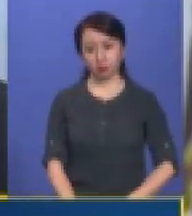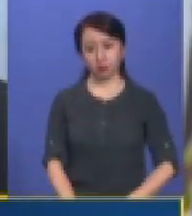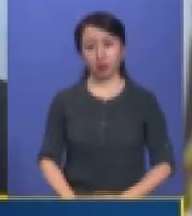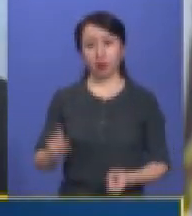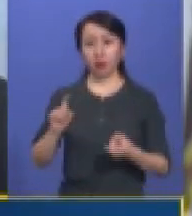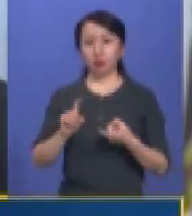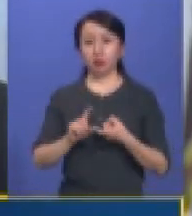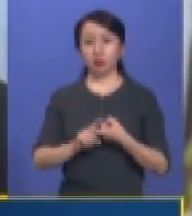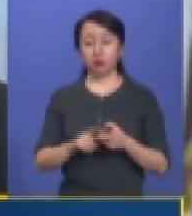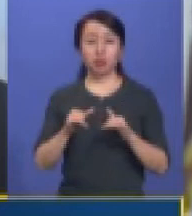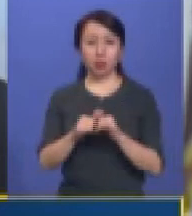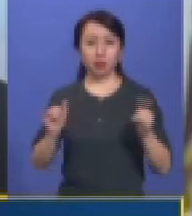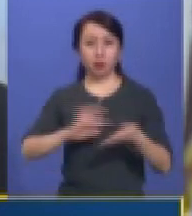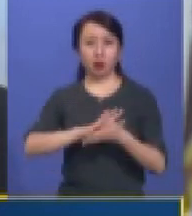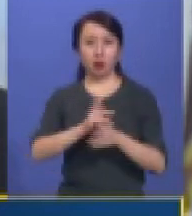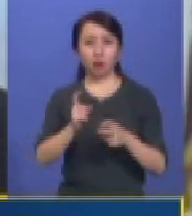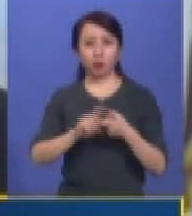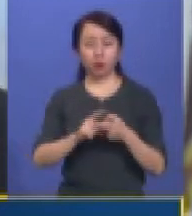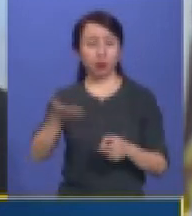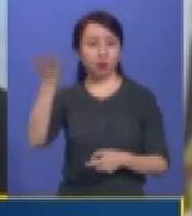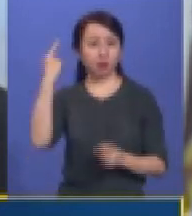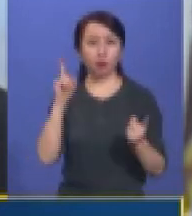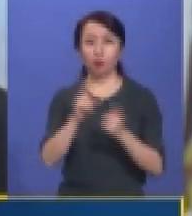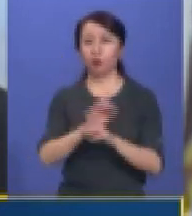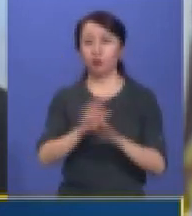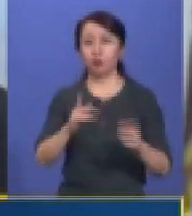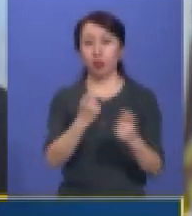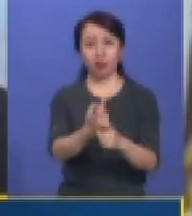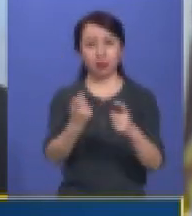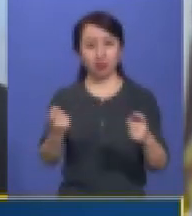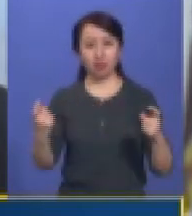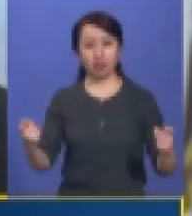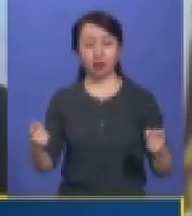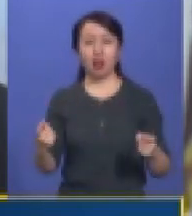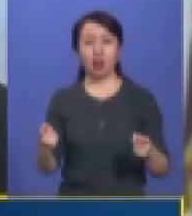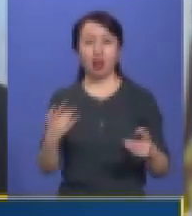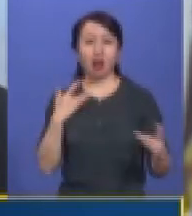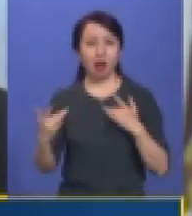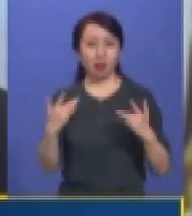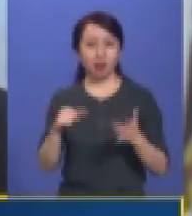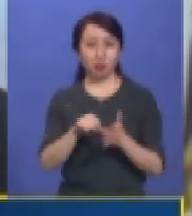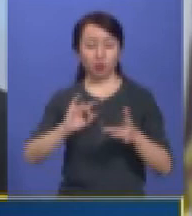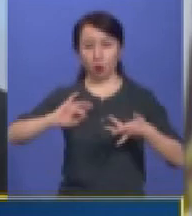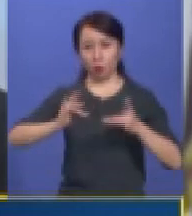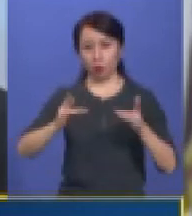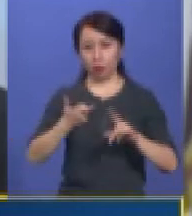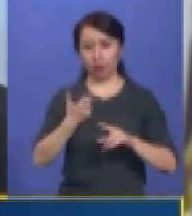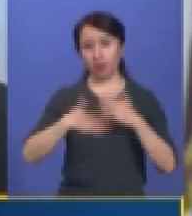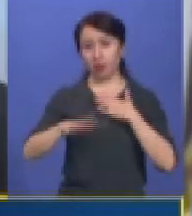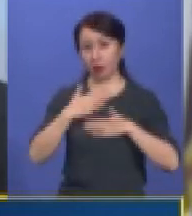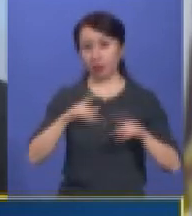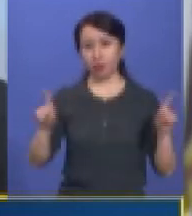В связи с распространением коронавирусной инфекции мы давно не встречались со зрителями. Тем не менее, артисты выступали онлайн. Мы рады, что